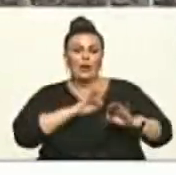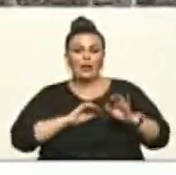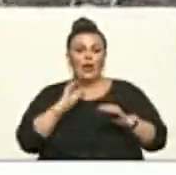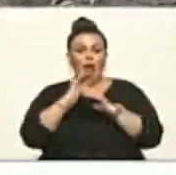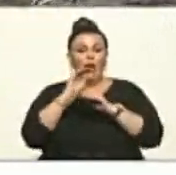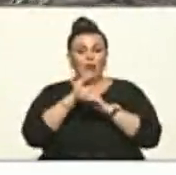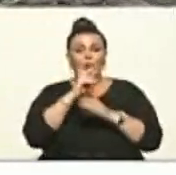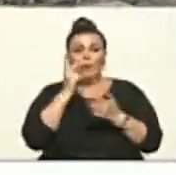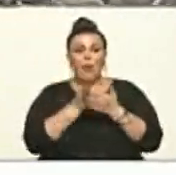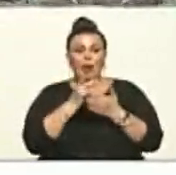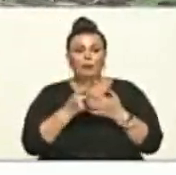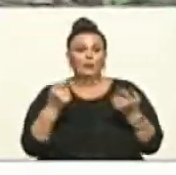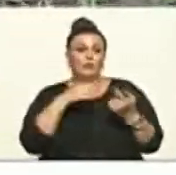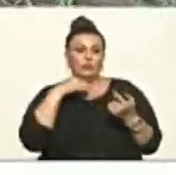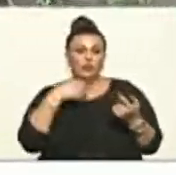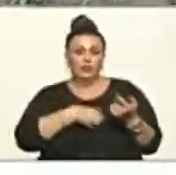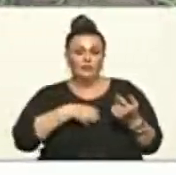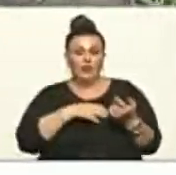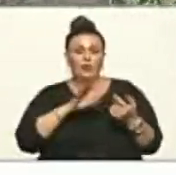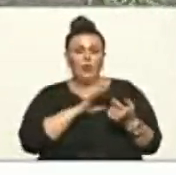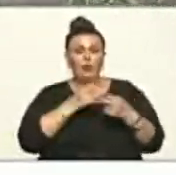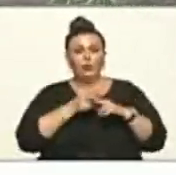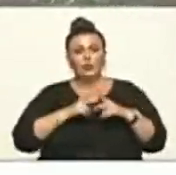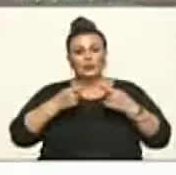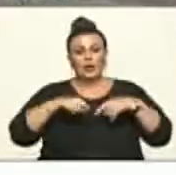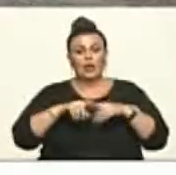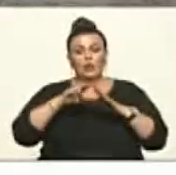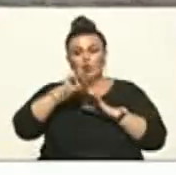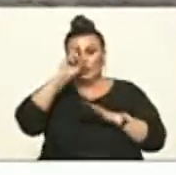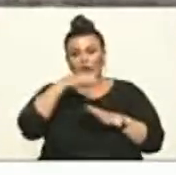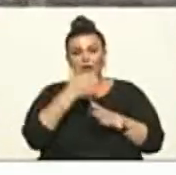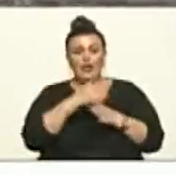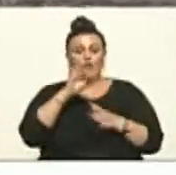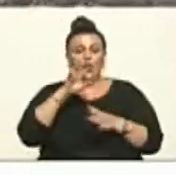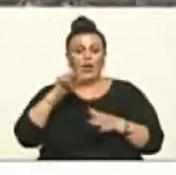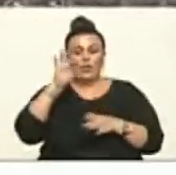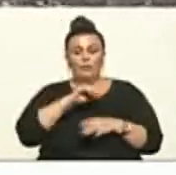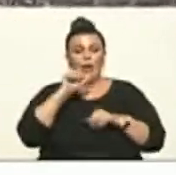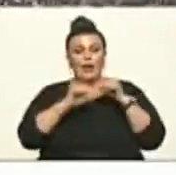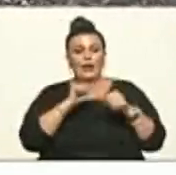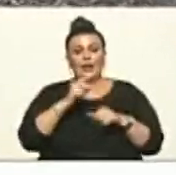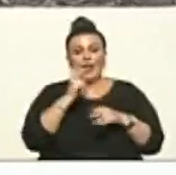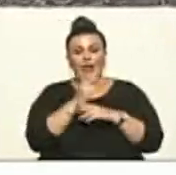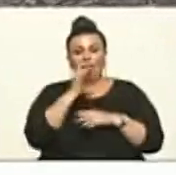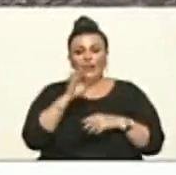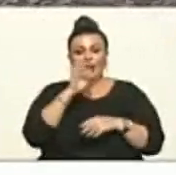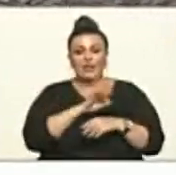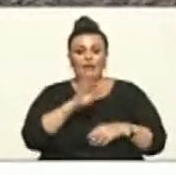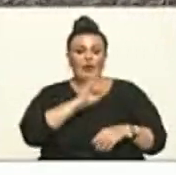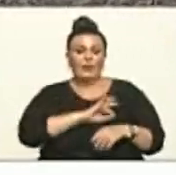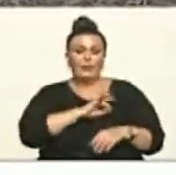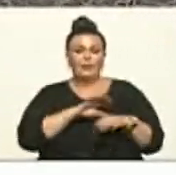artırılması baxımından böyük əhəmiyyəti var. Bu sahəyə dövlət dəstəyinin artması fermerlərə ildə iki dəfə məhsul götürmək və